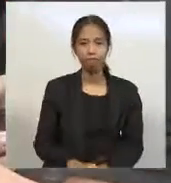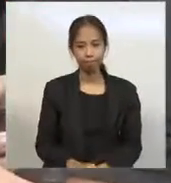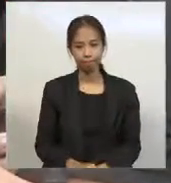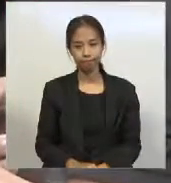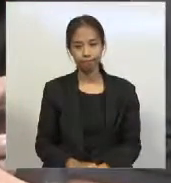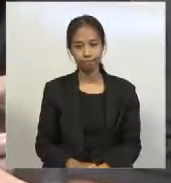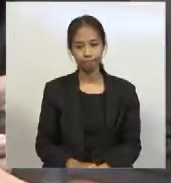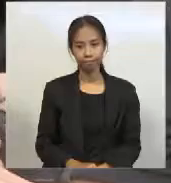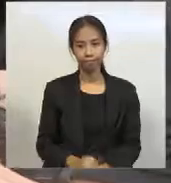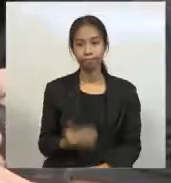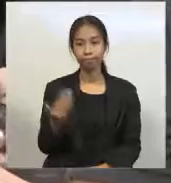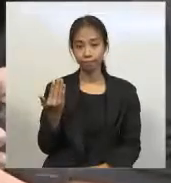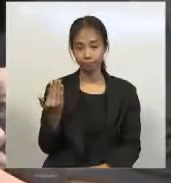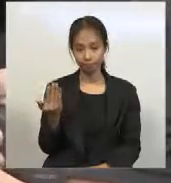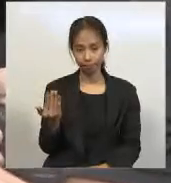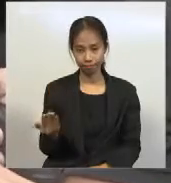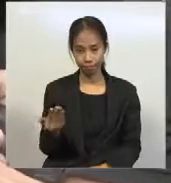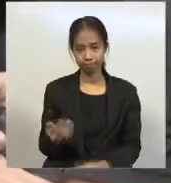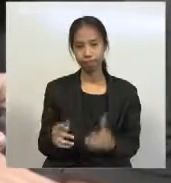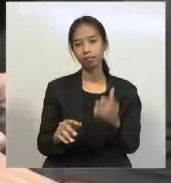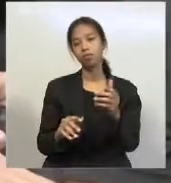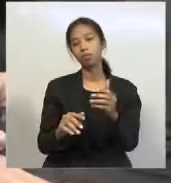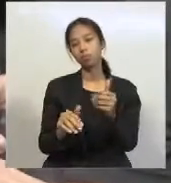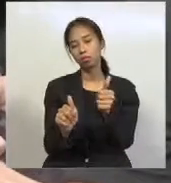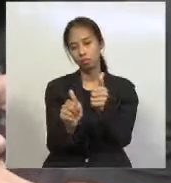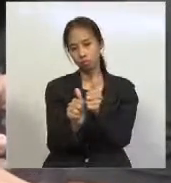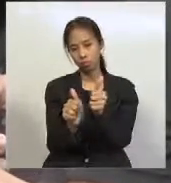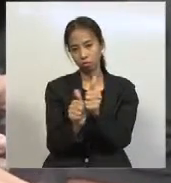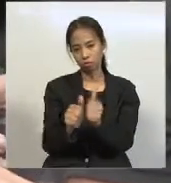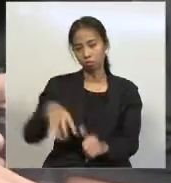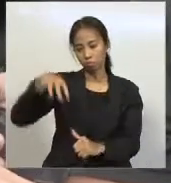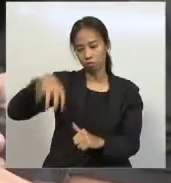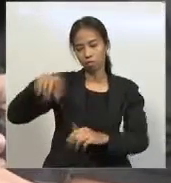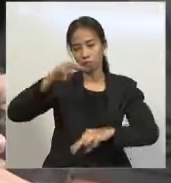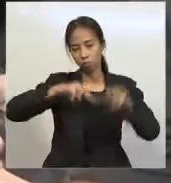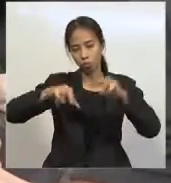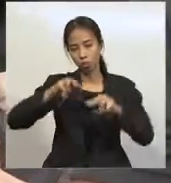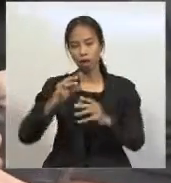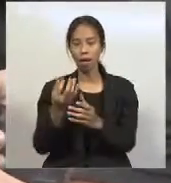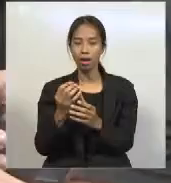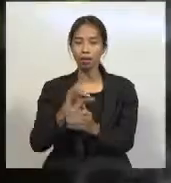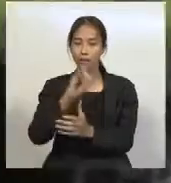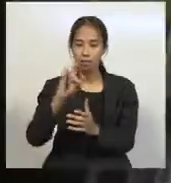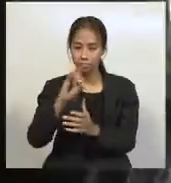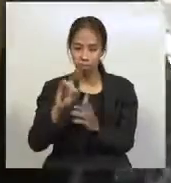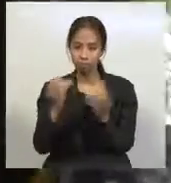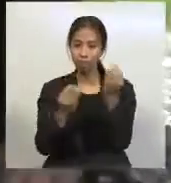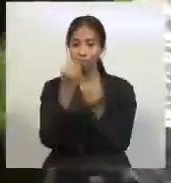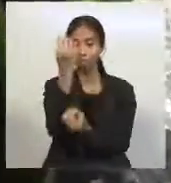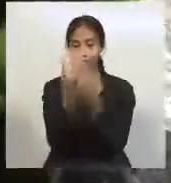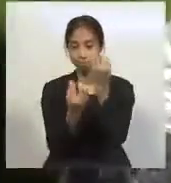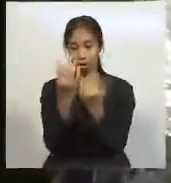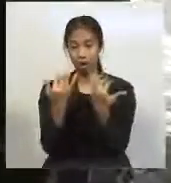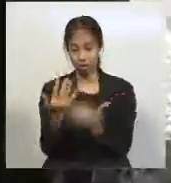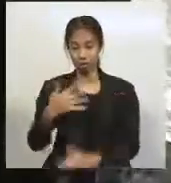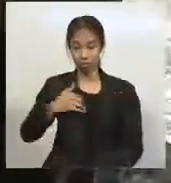ด้านนายจงคล้ายวรพงศกรรองอธิบดีกรมอุทยานแห่งชาติสัตว์ป่าและพันธุ์พืชได้ลงพื้นที่บริเว